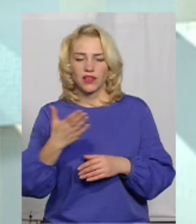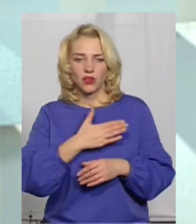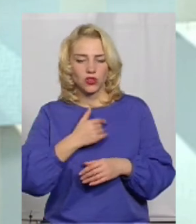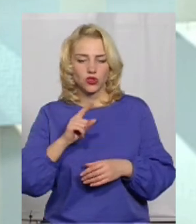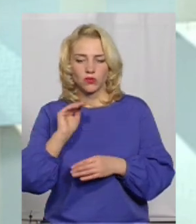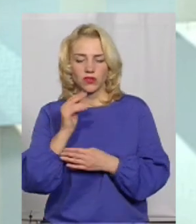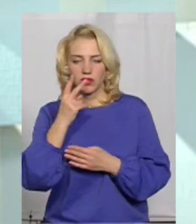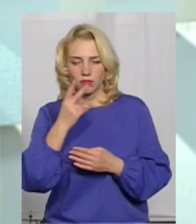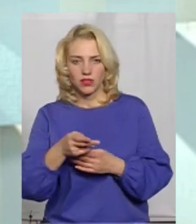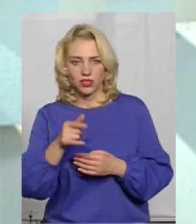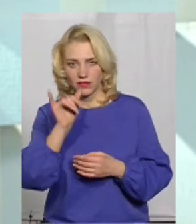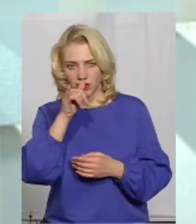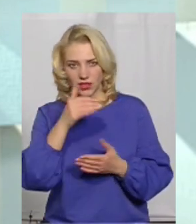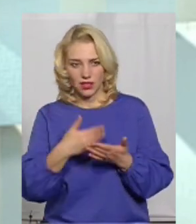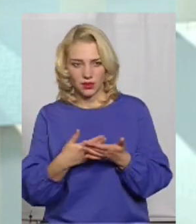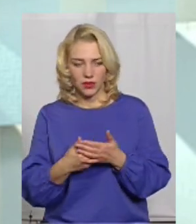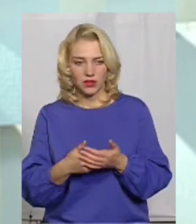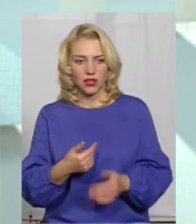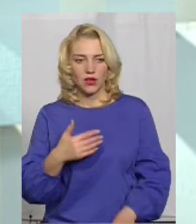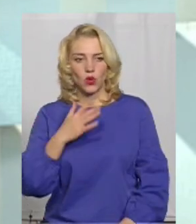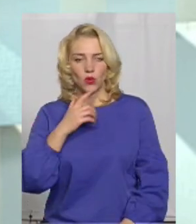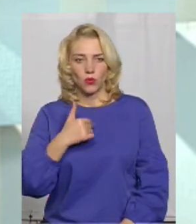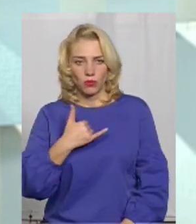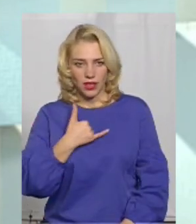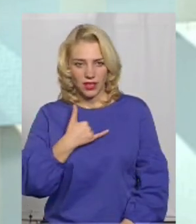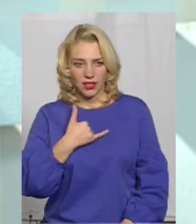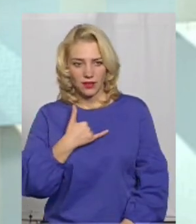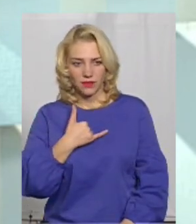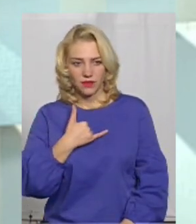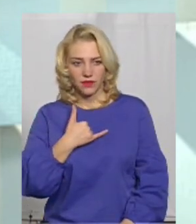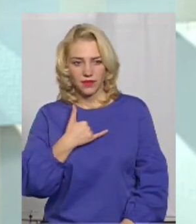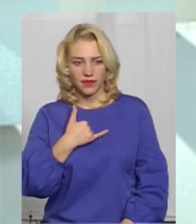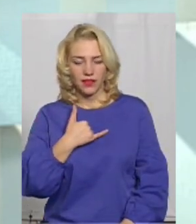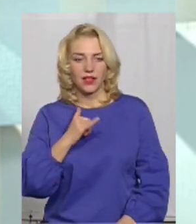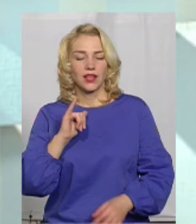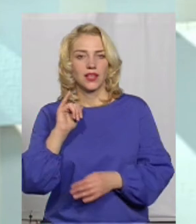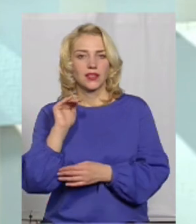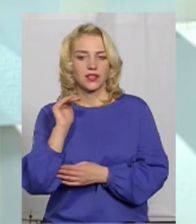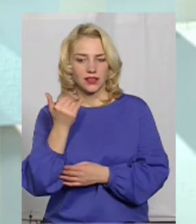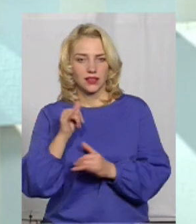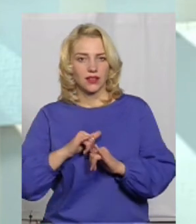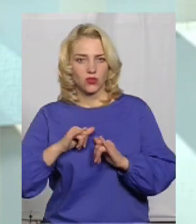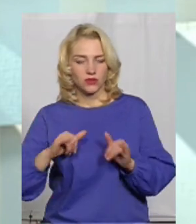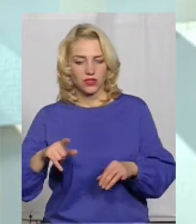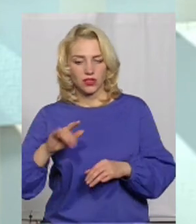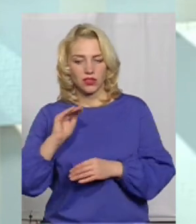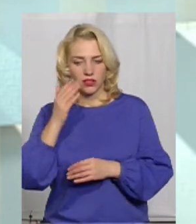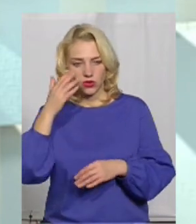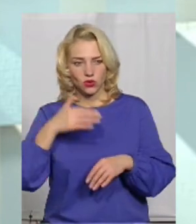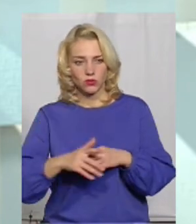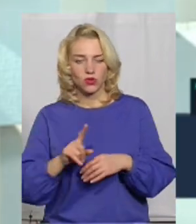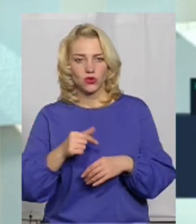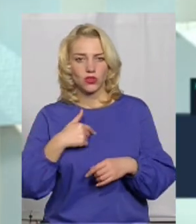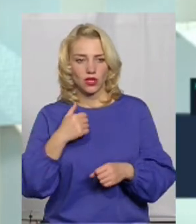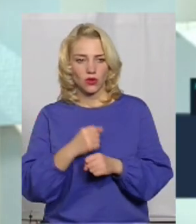ви хотіли, щоб вона там бачила? Я скажу, що в мене дитина розвита не на свій вік, вона розуміє, що я роблю,